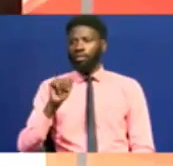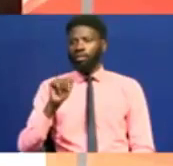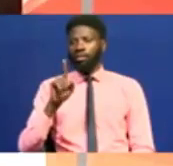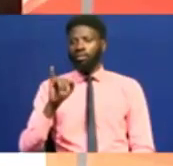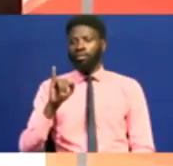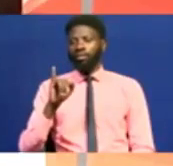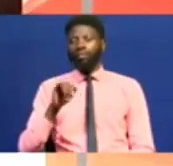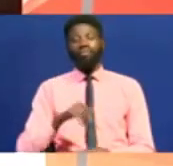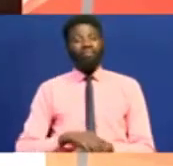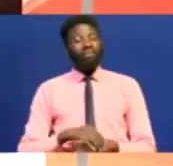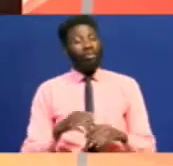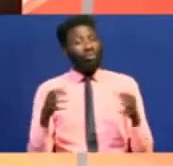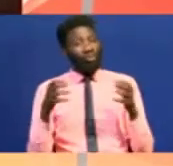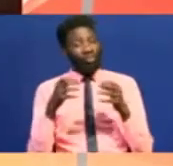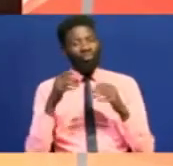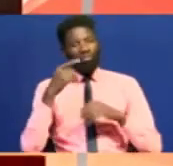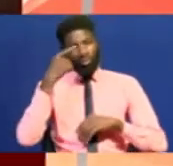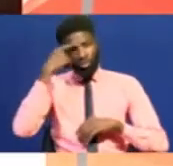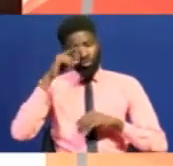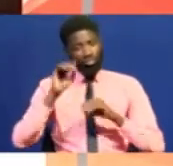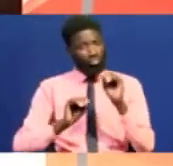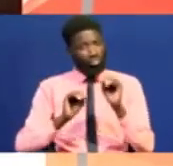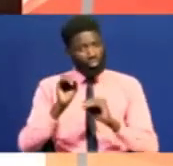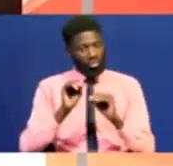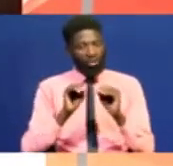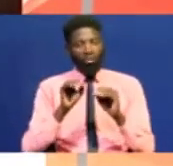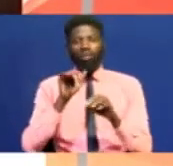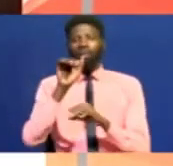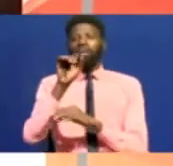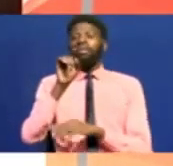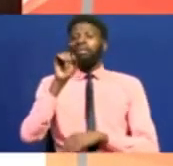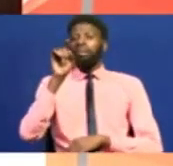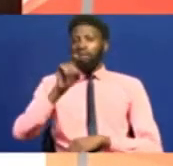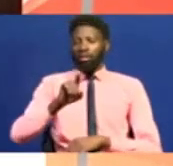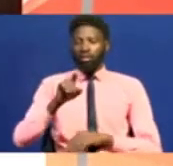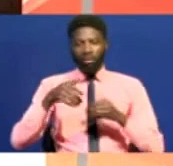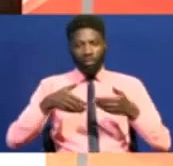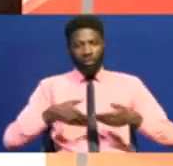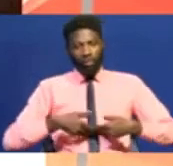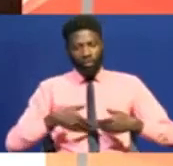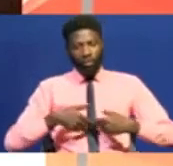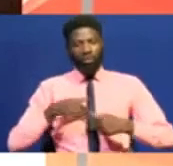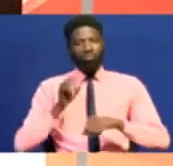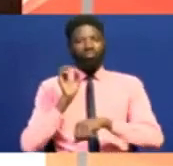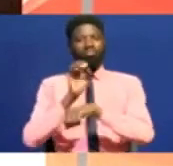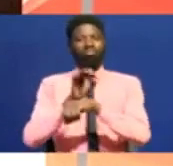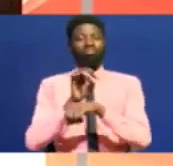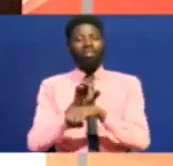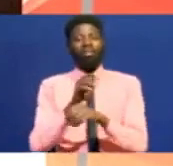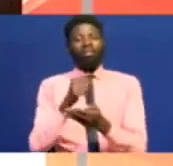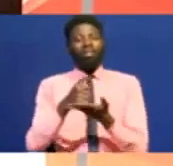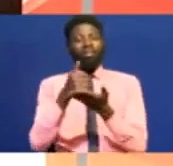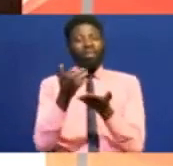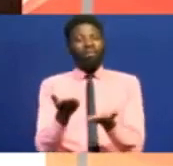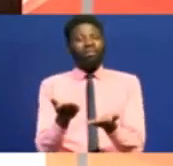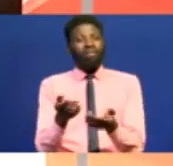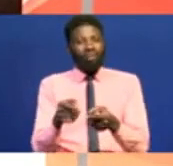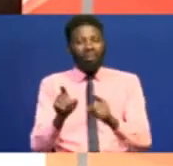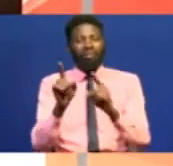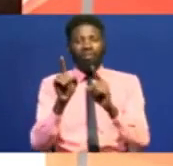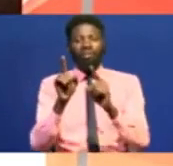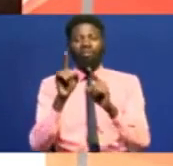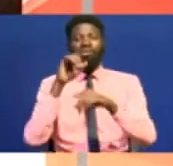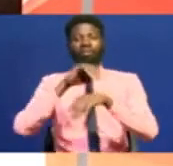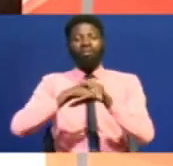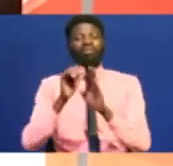Wabuni sera wamehimizwa kutilia shime mipango ya utoaji ushauri kwa vijana kwa lengo la kuwawezesha kupata ujuzi